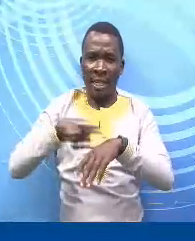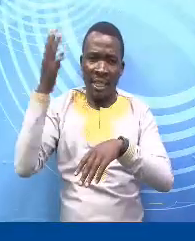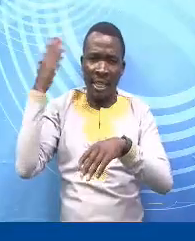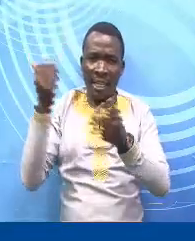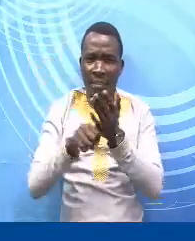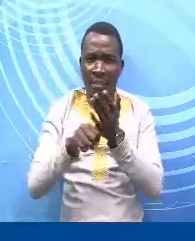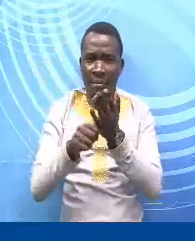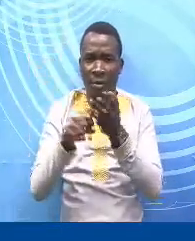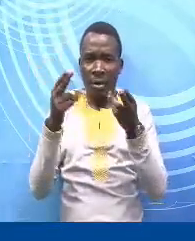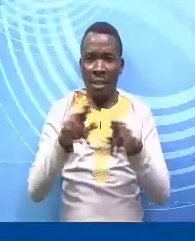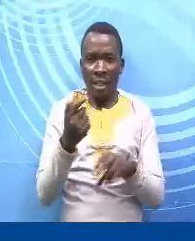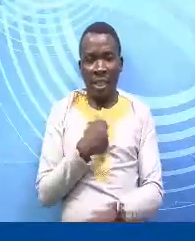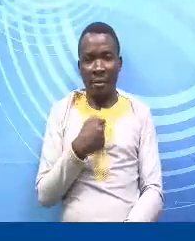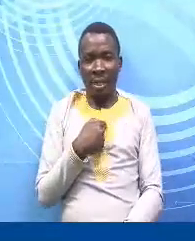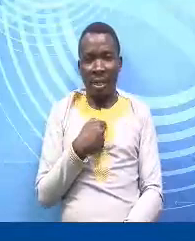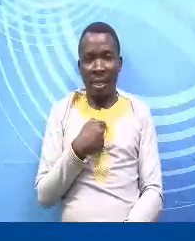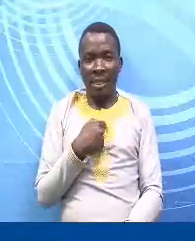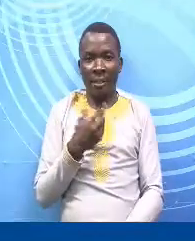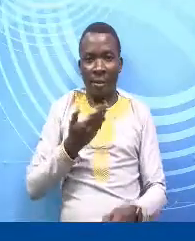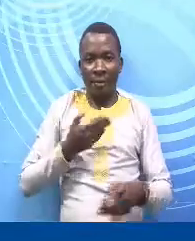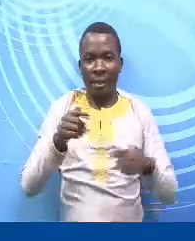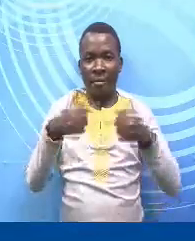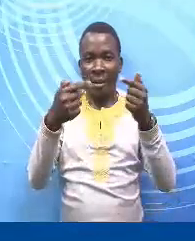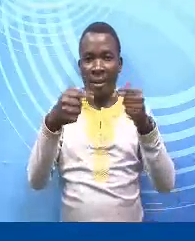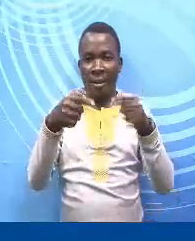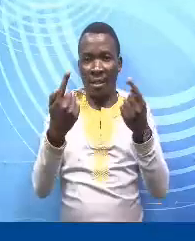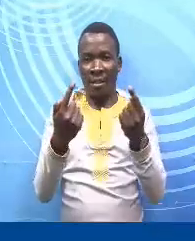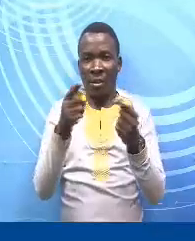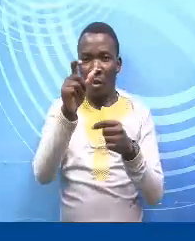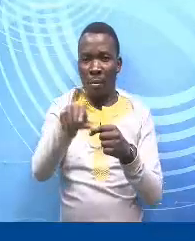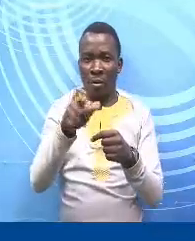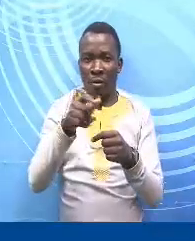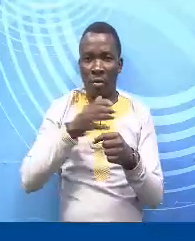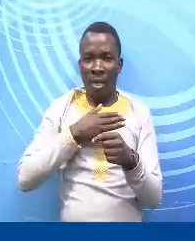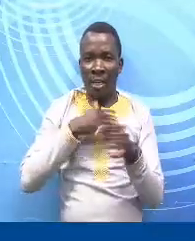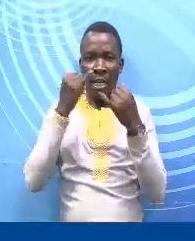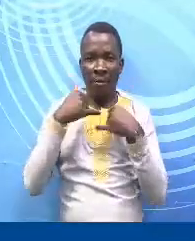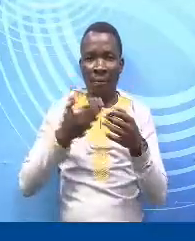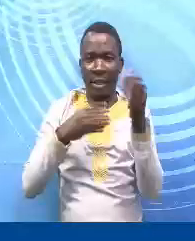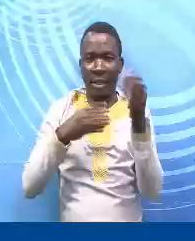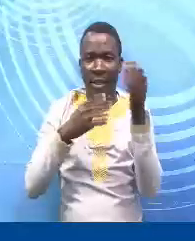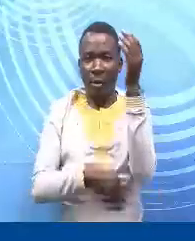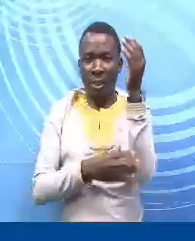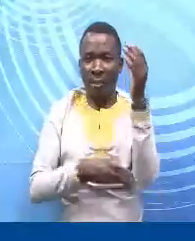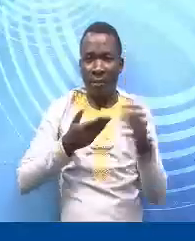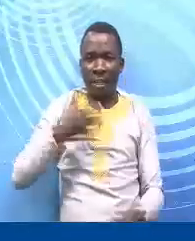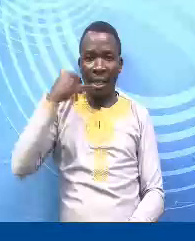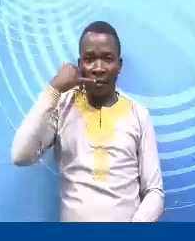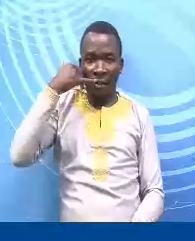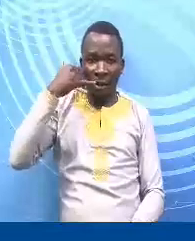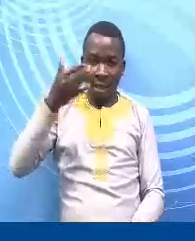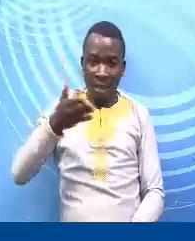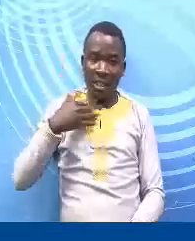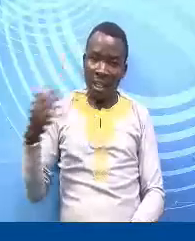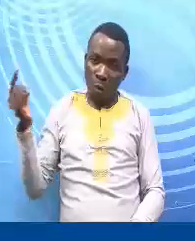cyabayeho njyewe ubwanjye twagiranye ikibazo umuntu wanjye arambwira ati ufite ubukene ufite telefone hano ndashaka ko